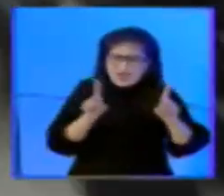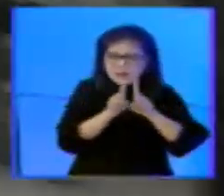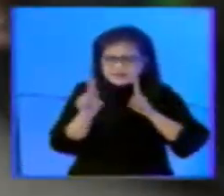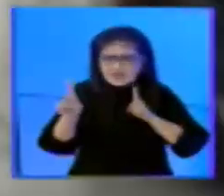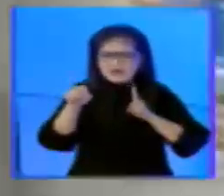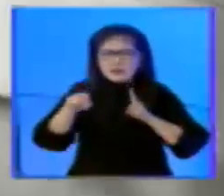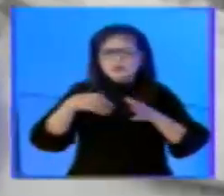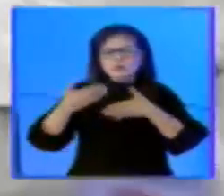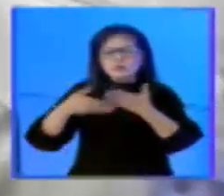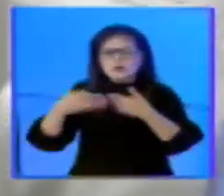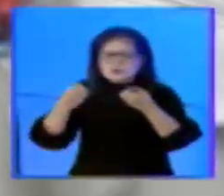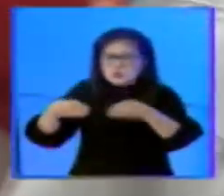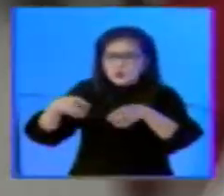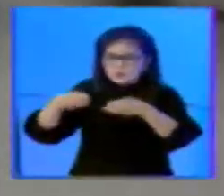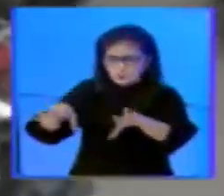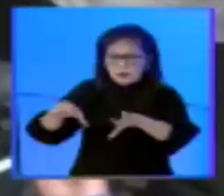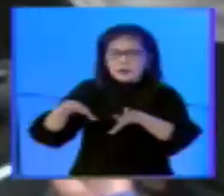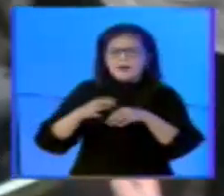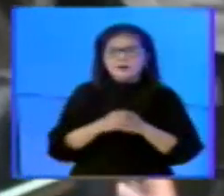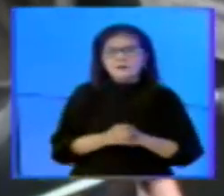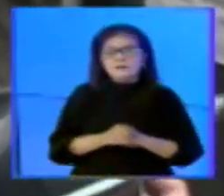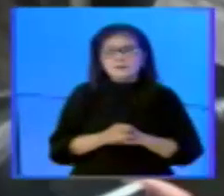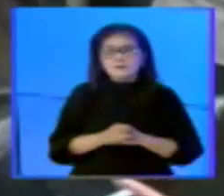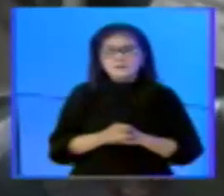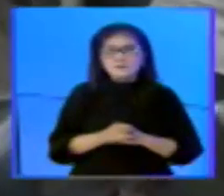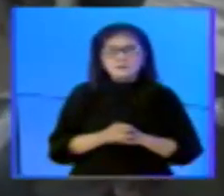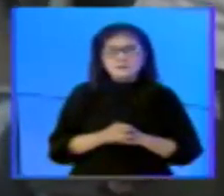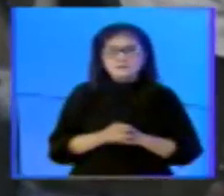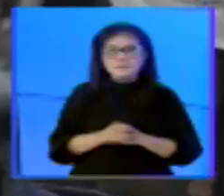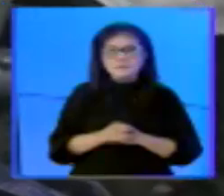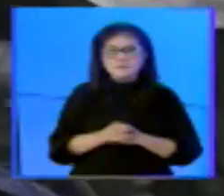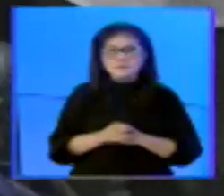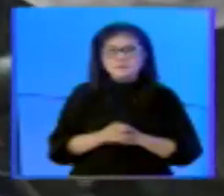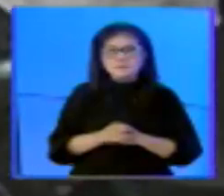Dari Jakarta, Hendra Kurniawan, iNews, melaporkan.